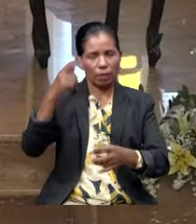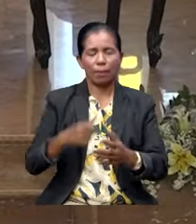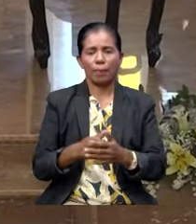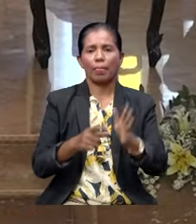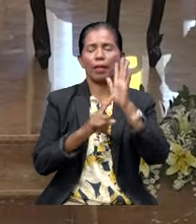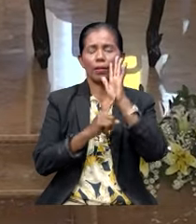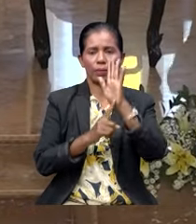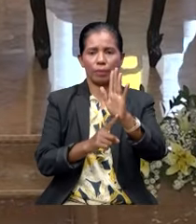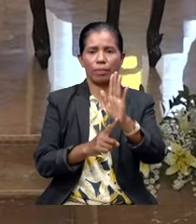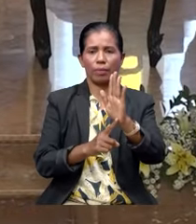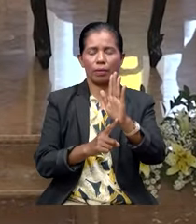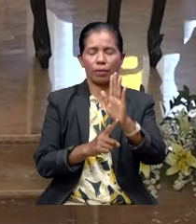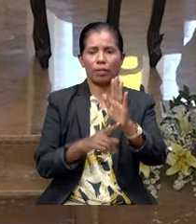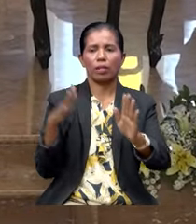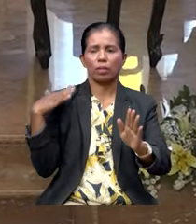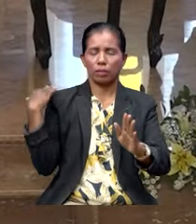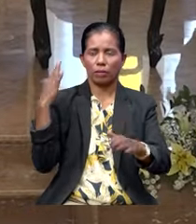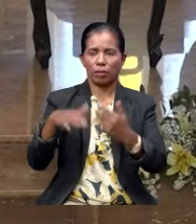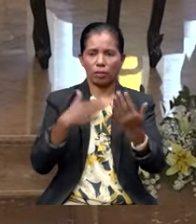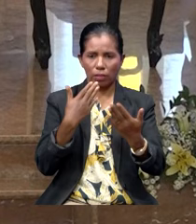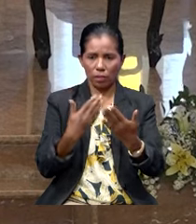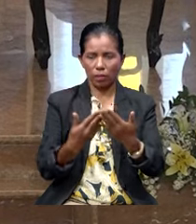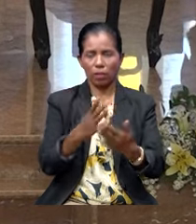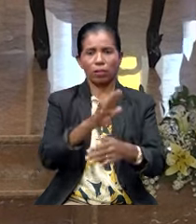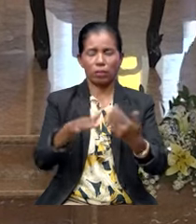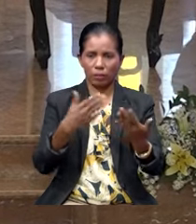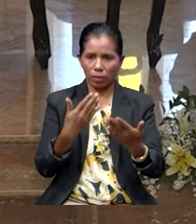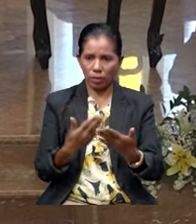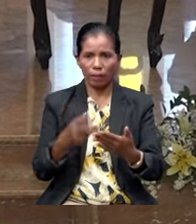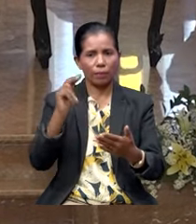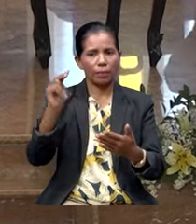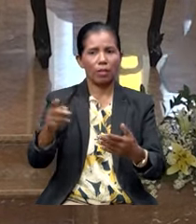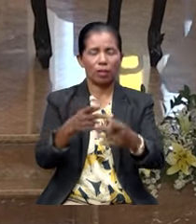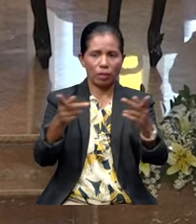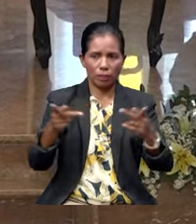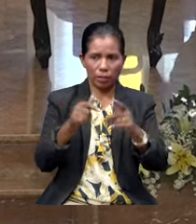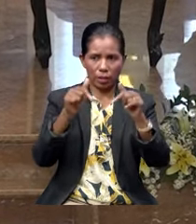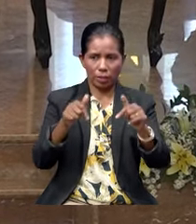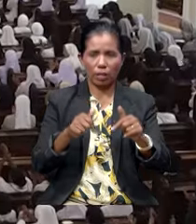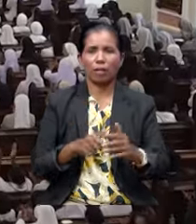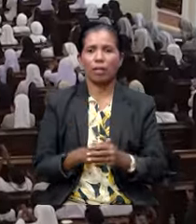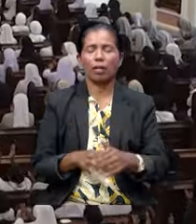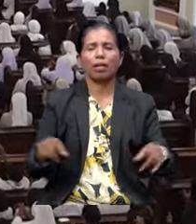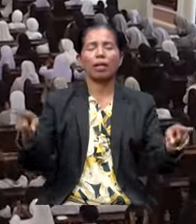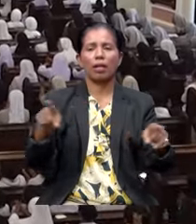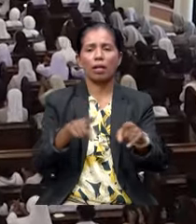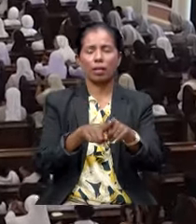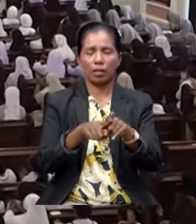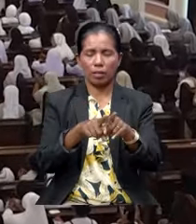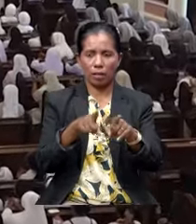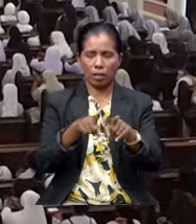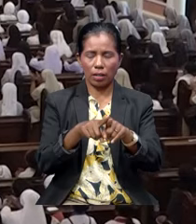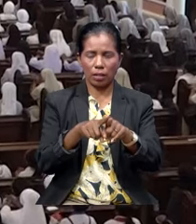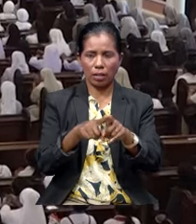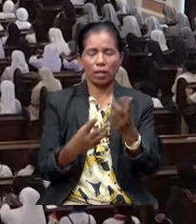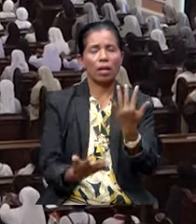hato ba fonsai sira vida religioso religioso sira. Ia fating ina ne kata ne hanesan ahida ne